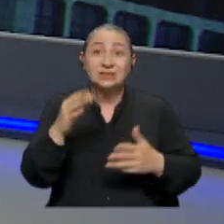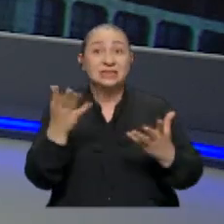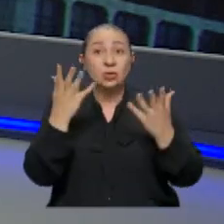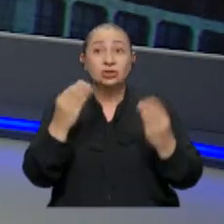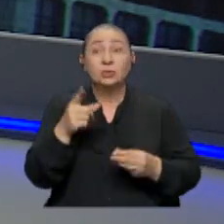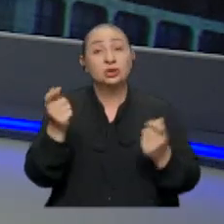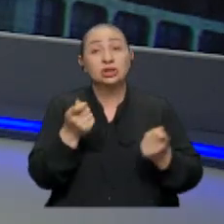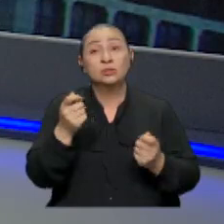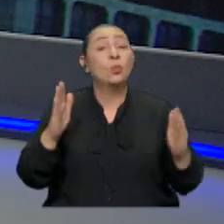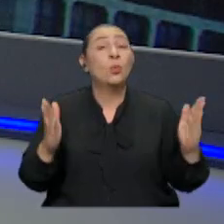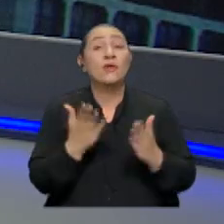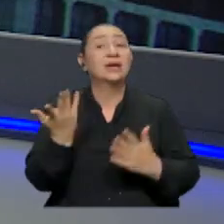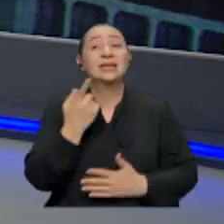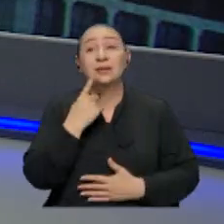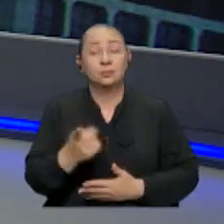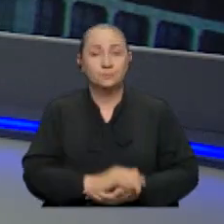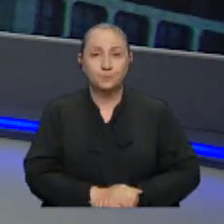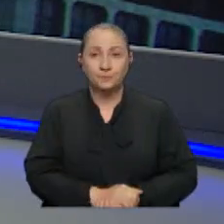nasıl olacak bu iş ve muhalefet ne diyor